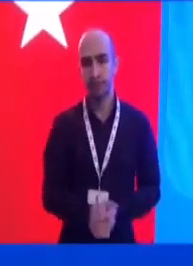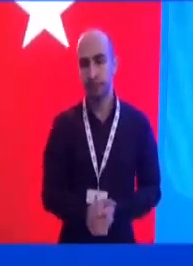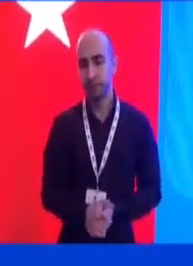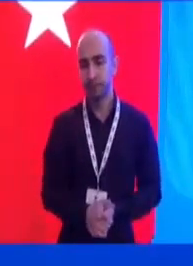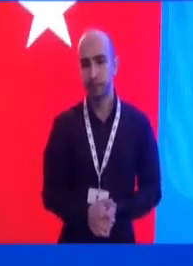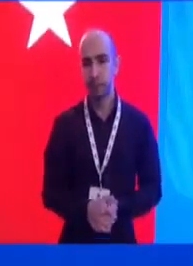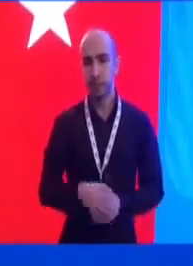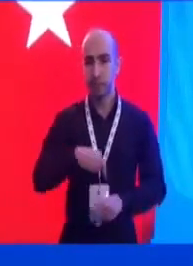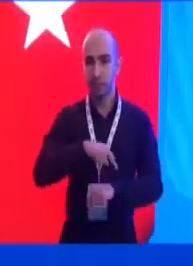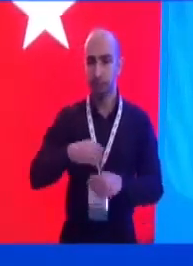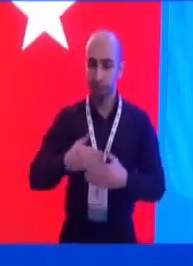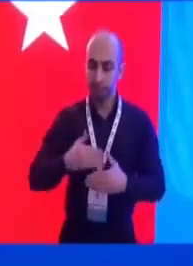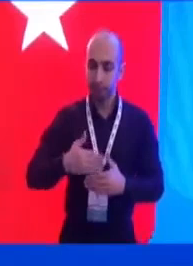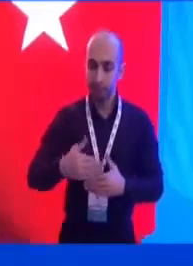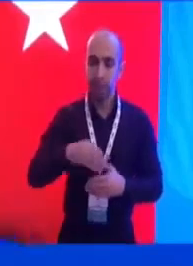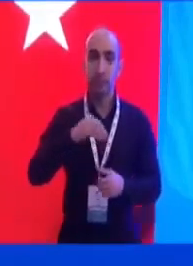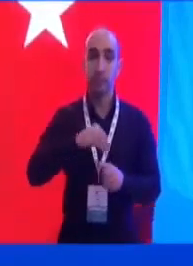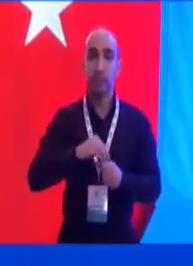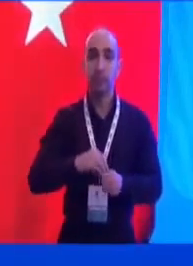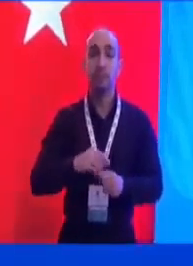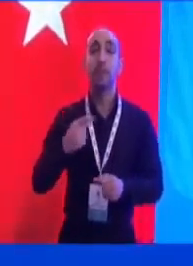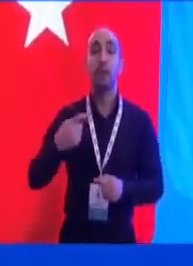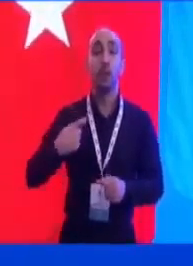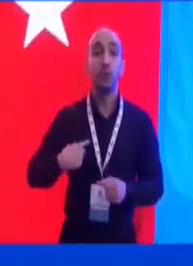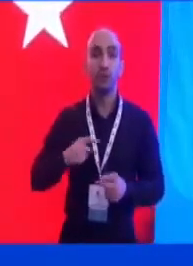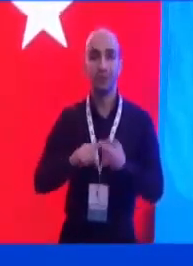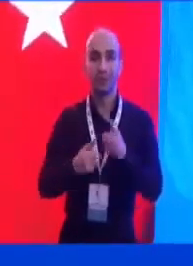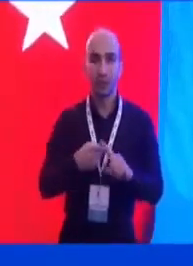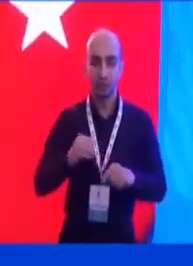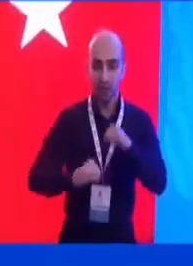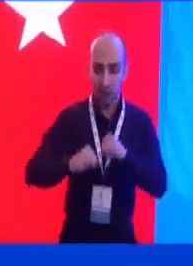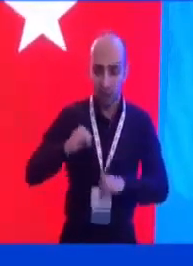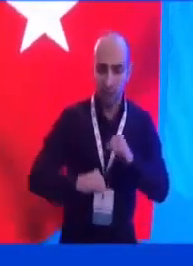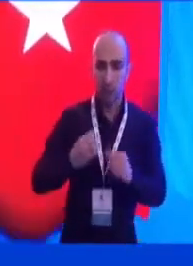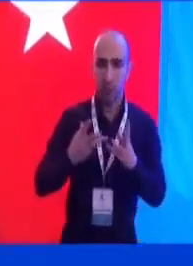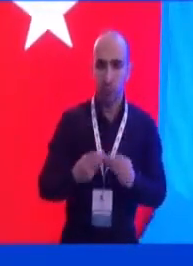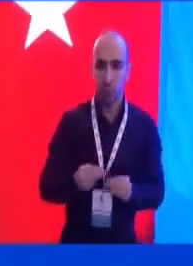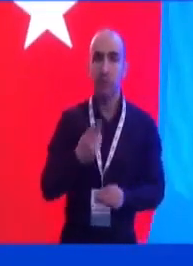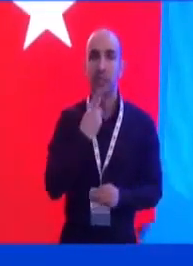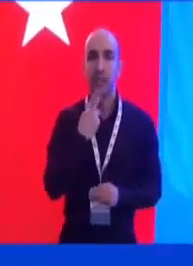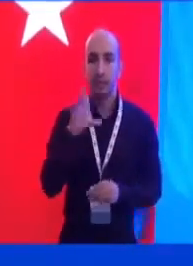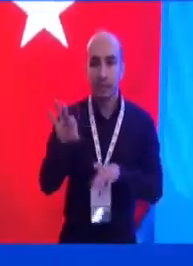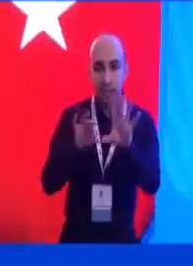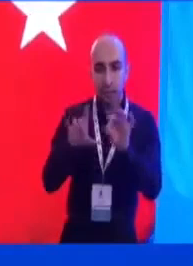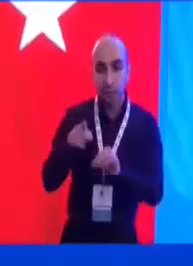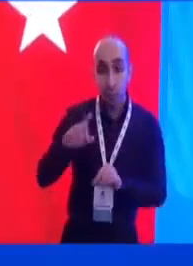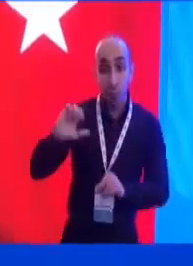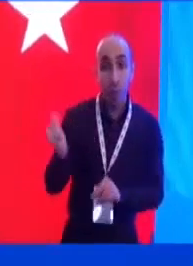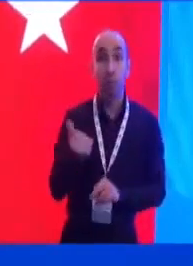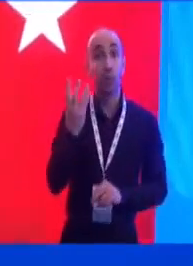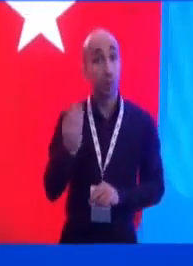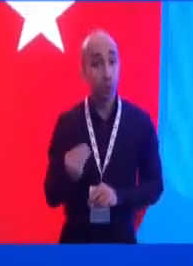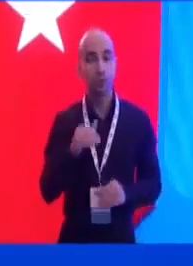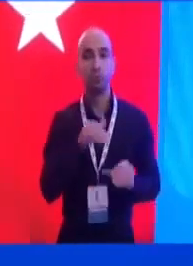Zaman içinde özellikle siyasi rekabet sertleştikçe ve kadın seçmenin oyu önem kazandıkça